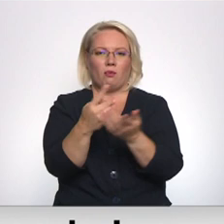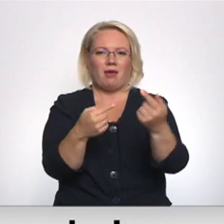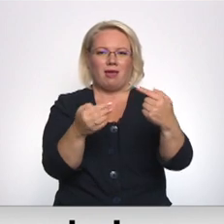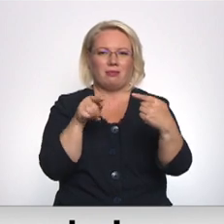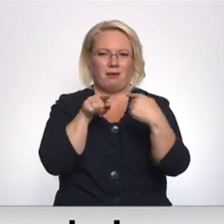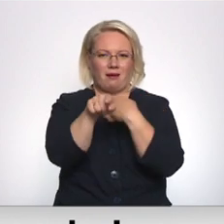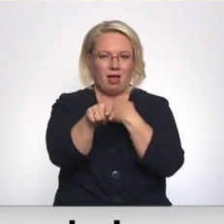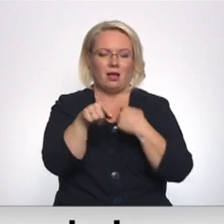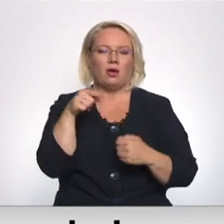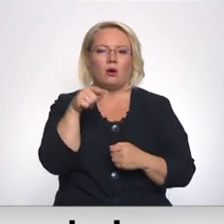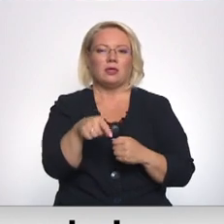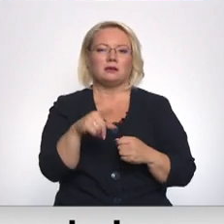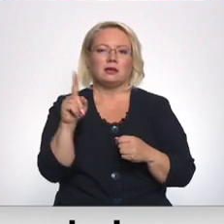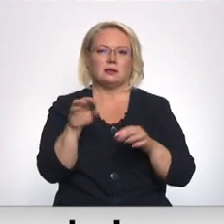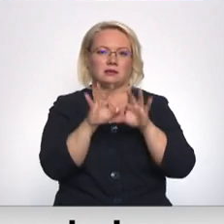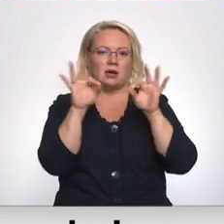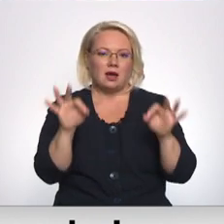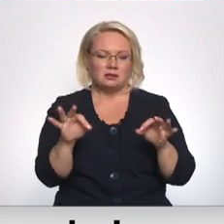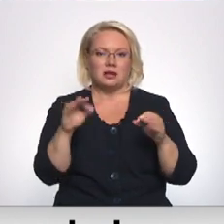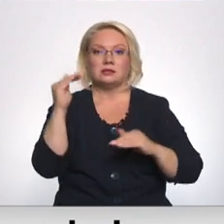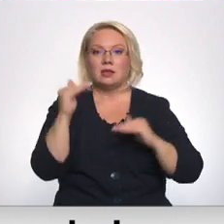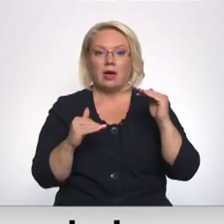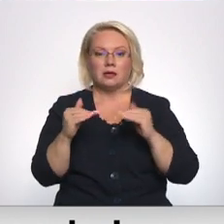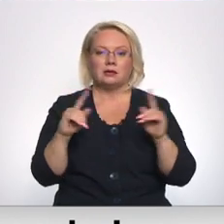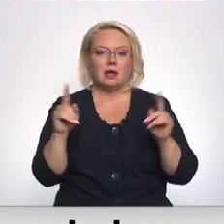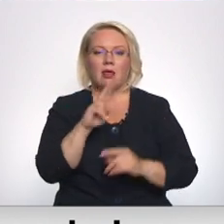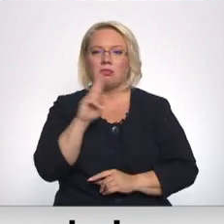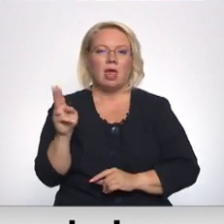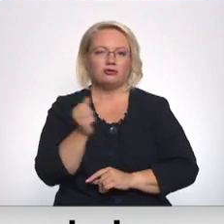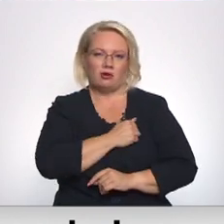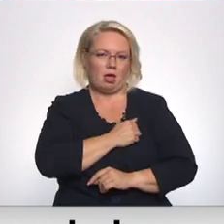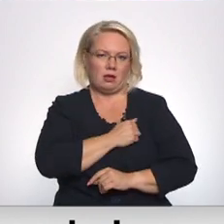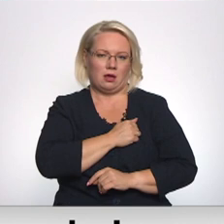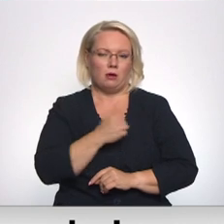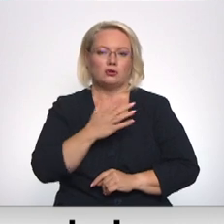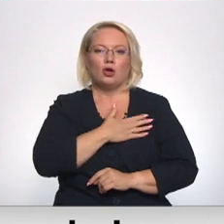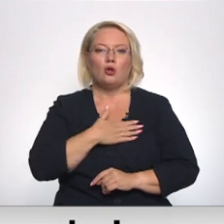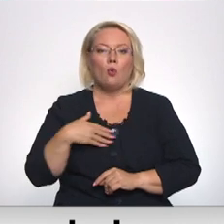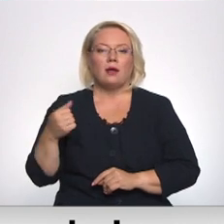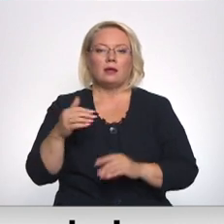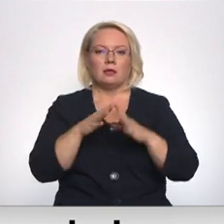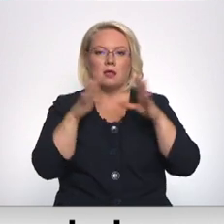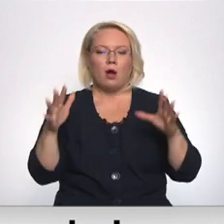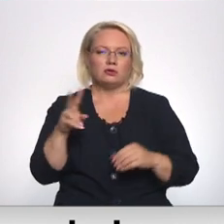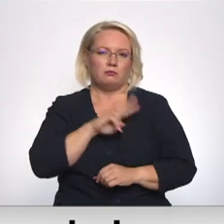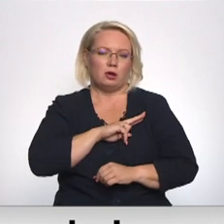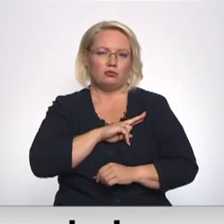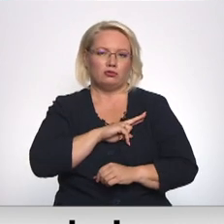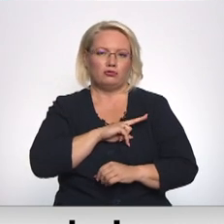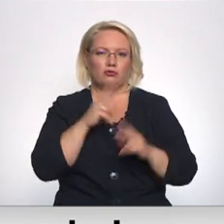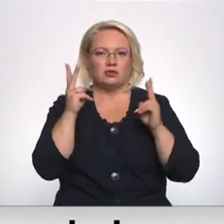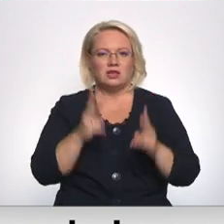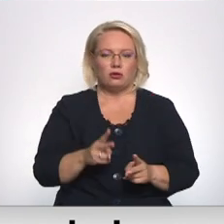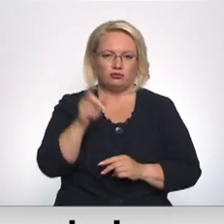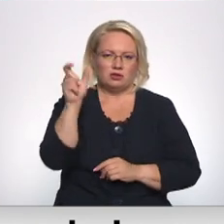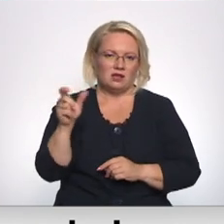ir sācies, jo nu, tiešām statistika ir nežēlīga. Mums ir ārkārtīgi daudz bojā gājušiem smagi cietušo